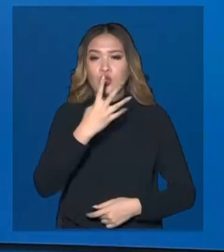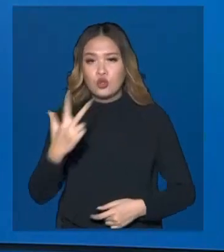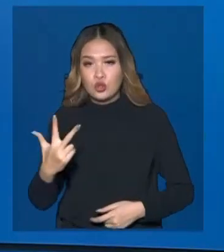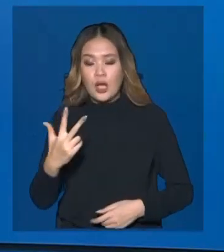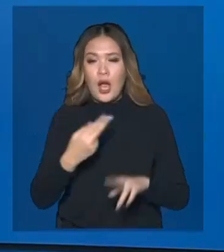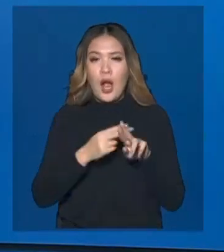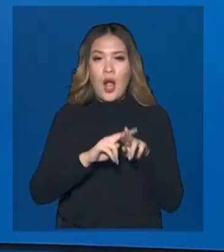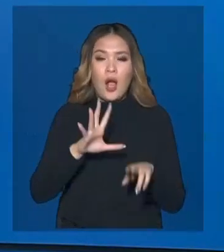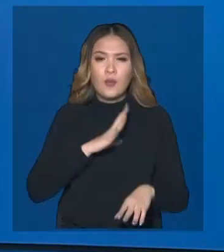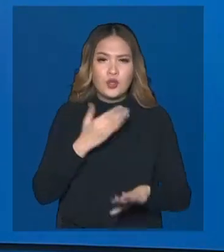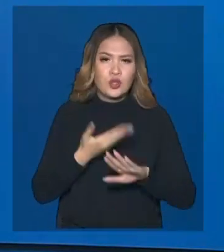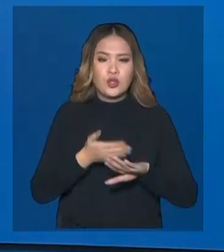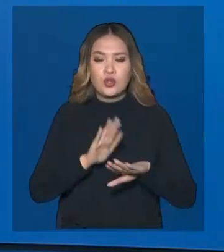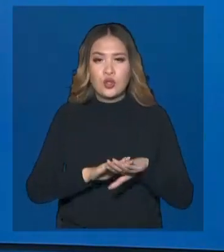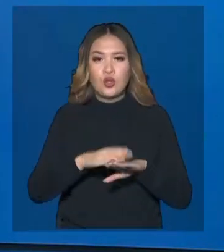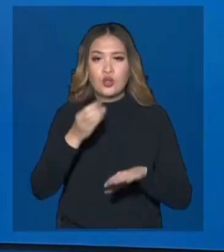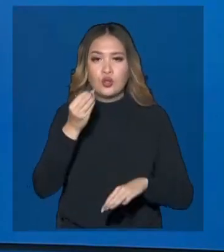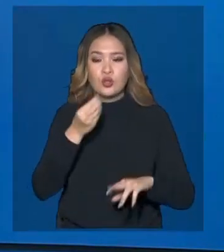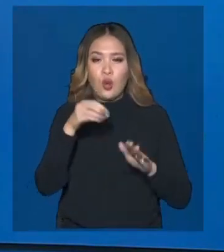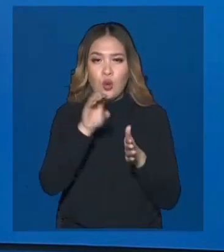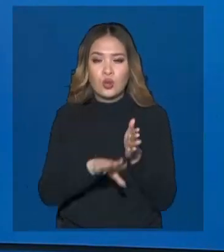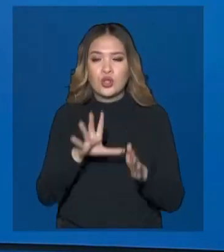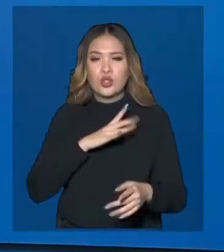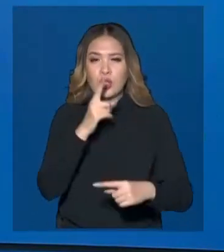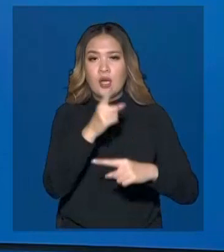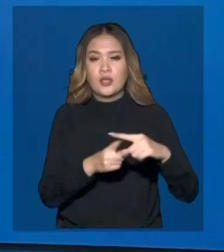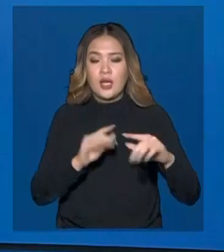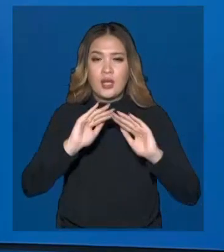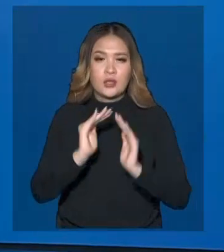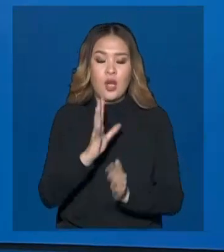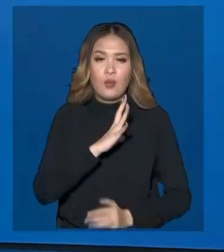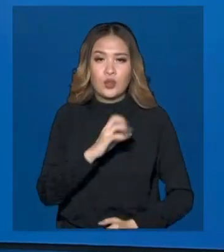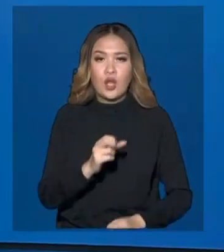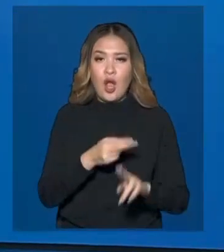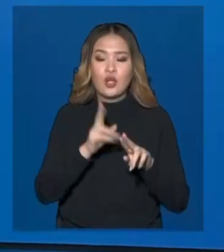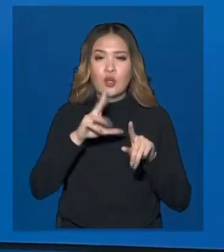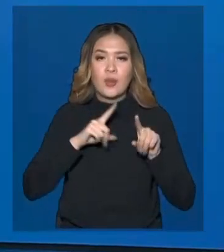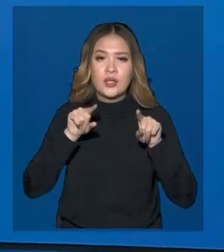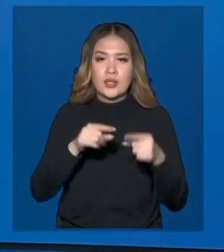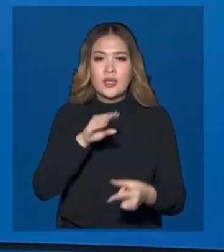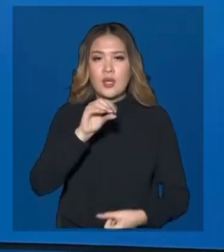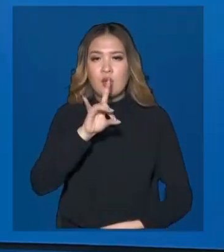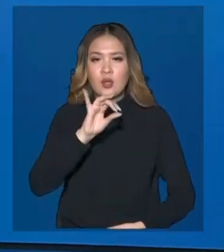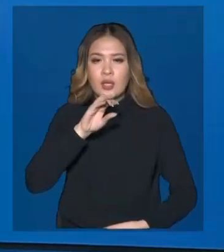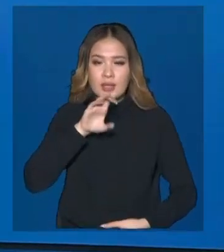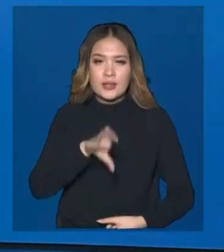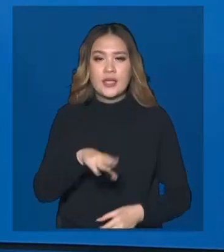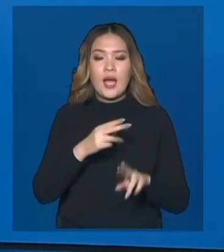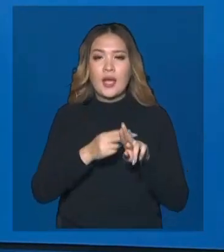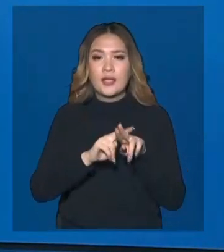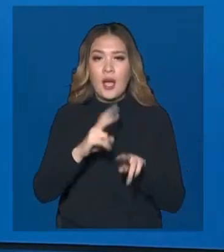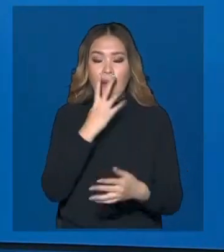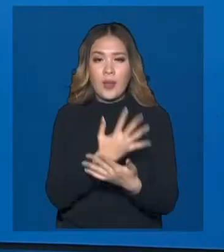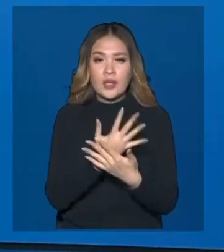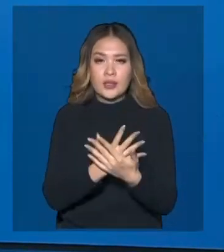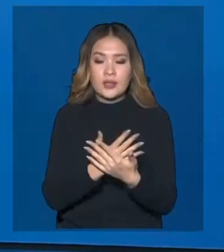ал аса ауыр қылмыстар үшін жартысына дейін қысқарады. Бірақ елді азаптағандар, террористер, экстремистер, рецидивистер